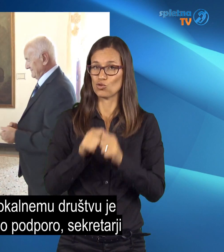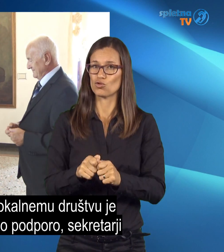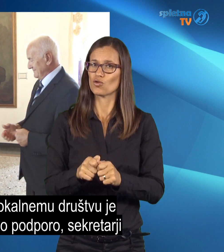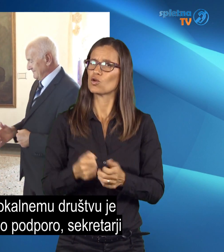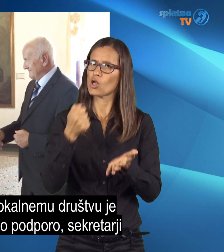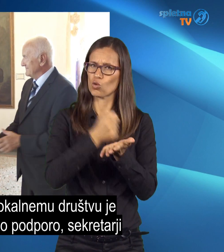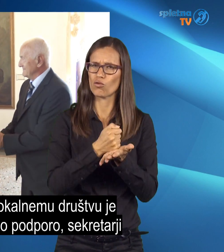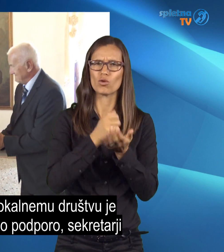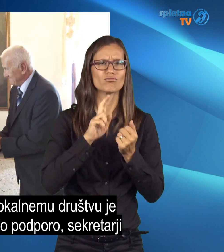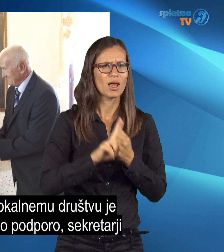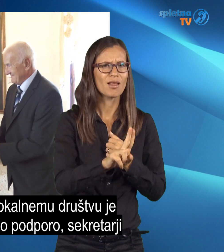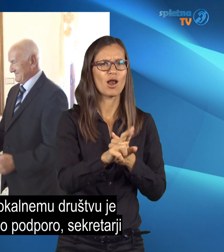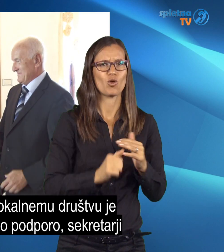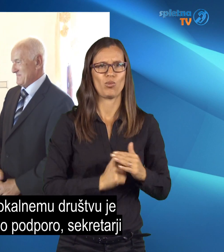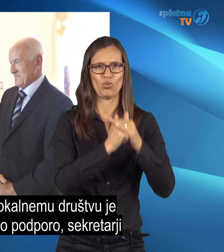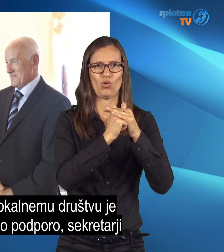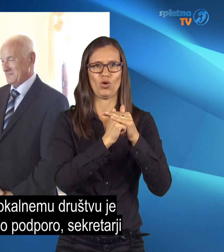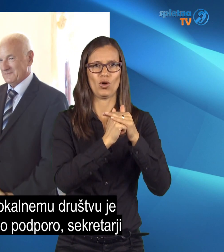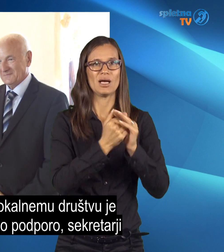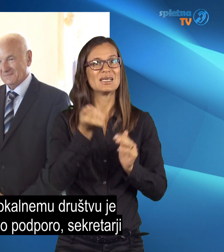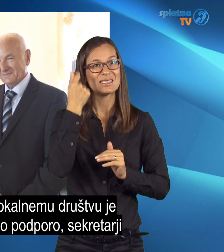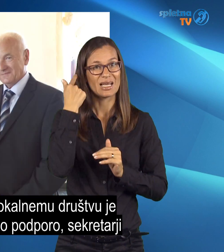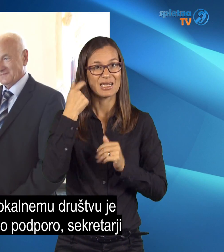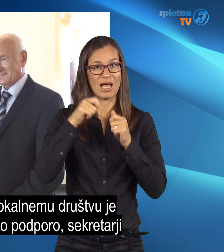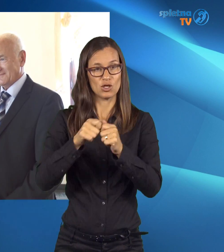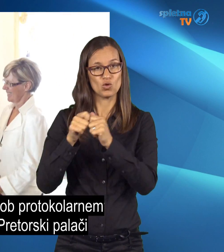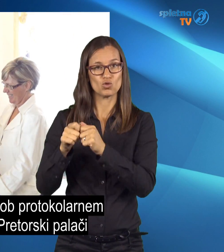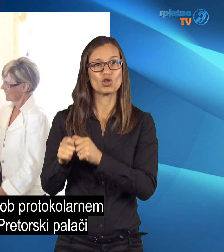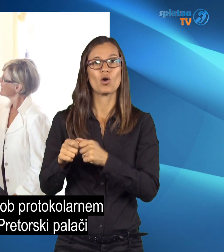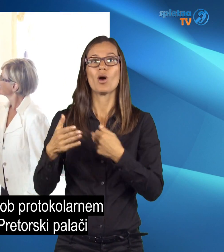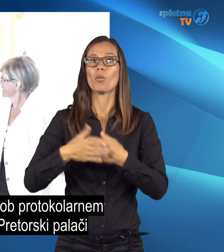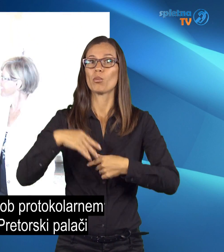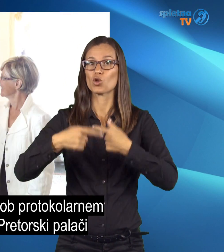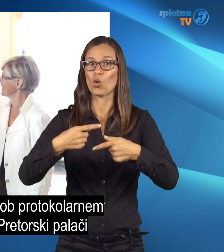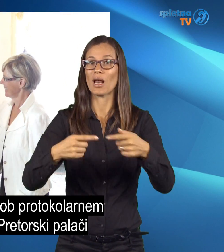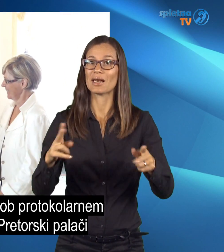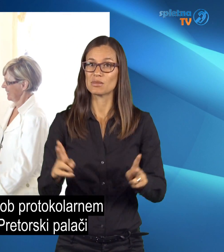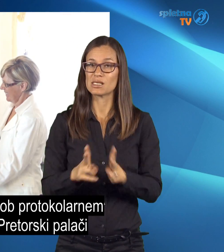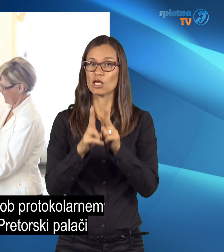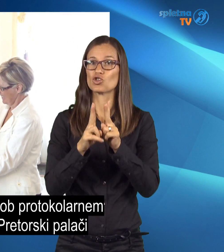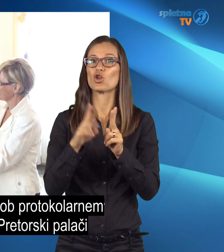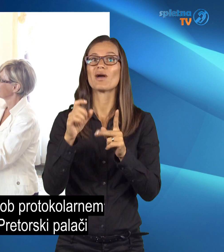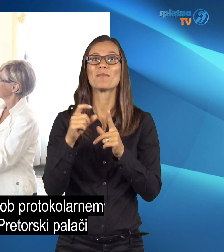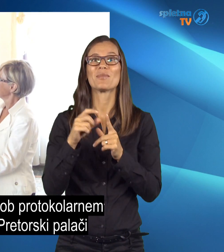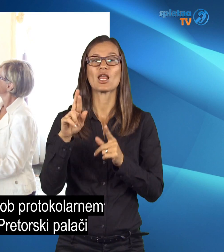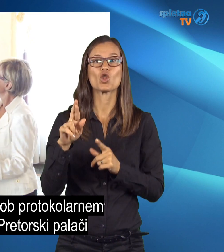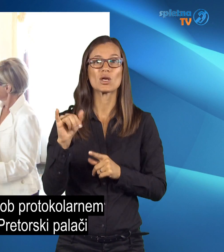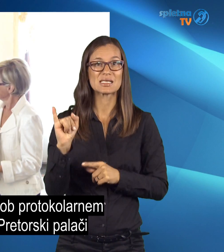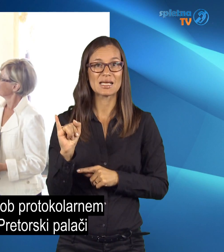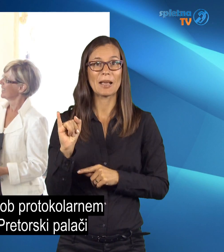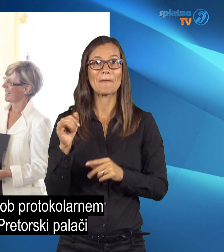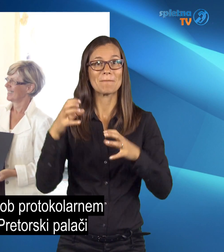Lokalnemu društvu je zagotovil nadaljnjo podporo, sekretarji društev pa so ob protokolarnem srečanju v Pretorski